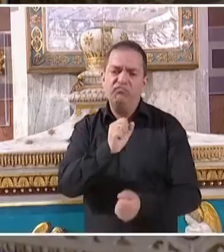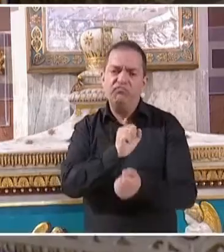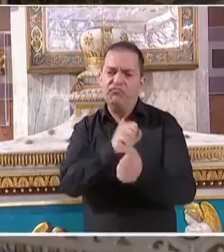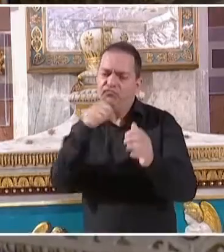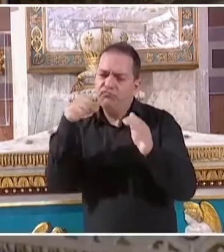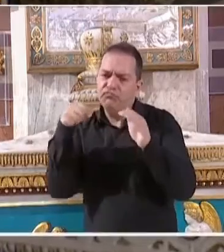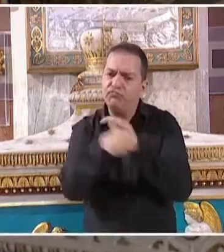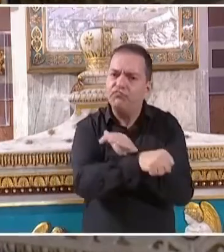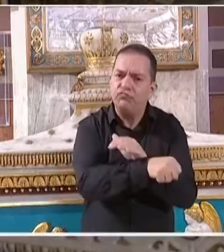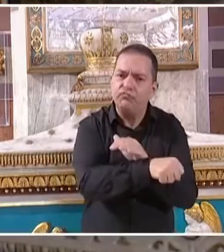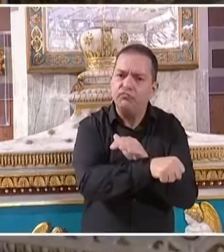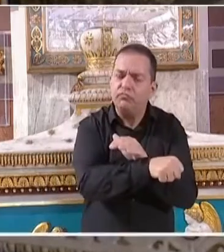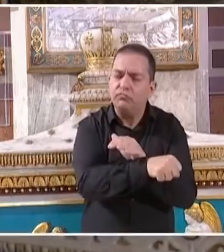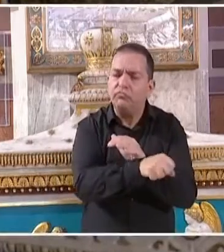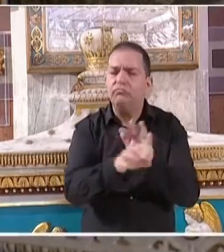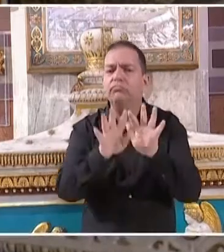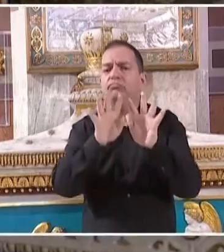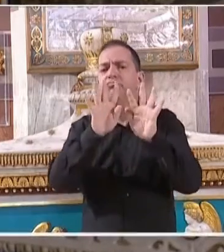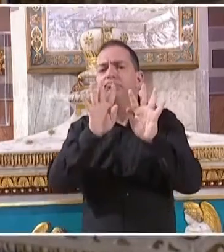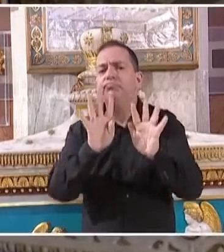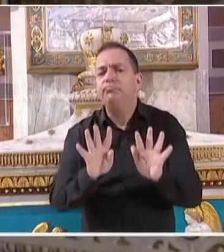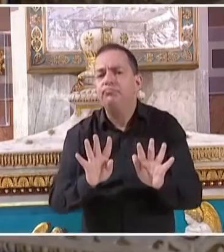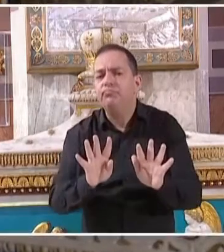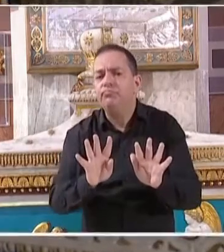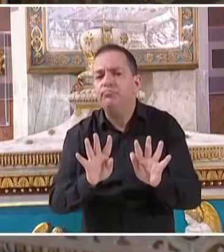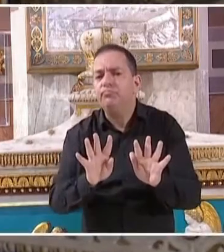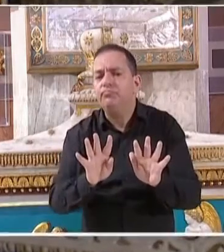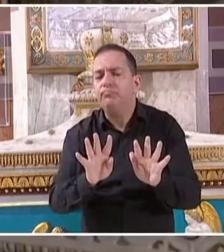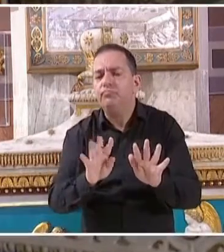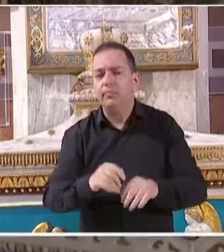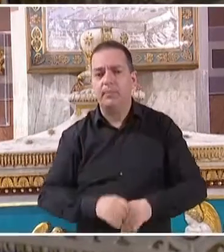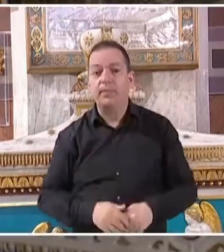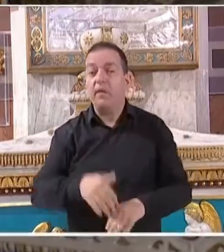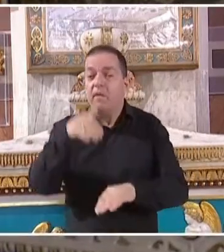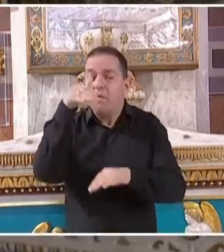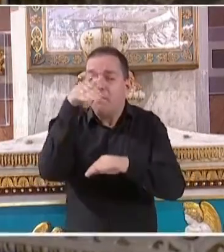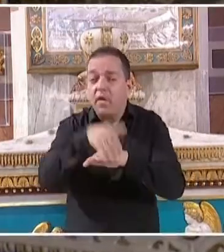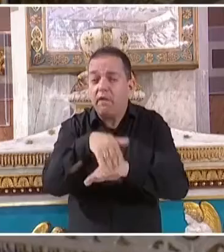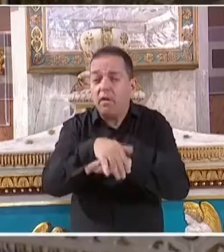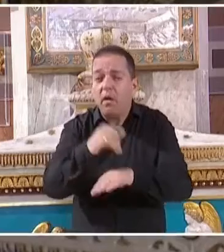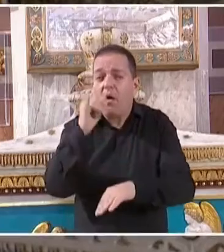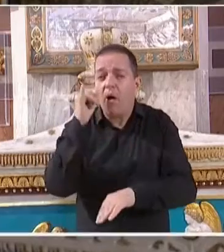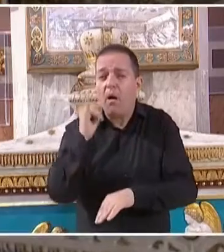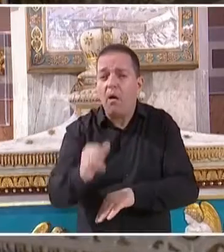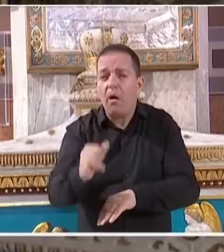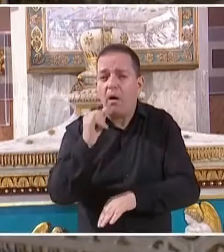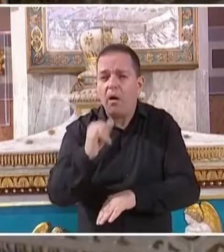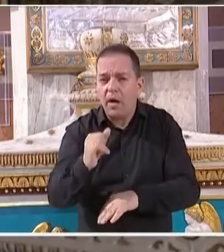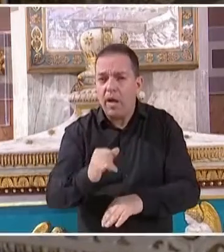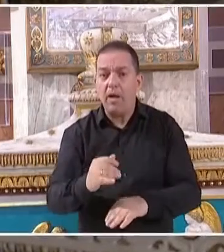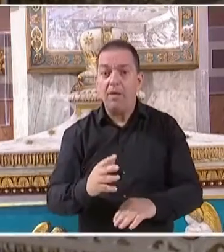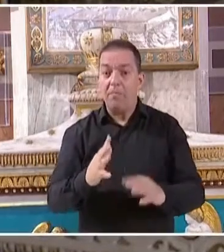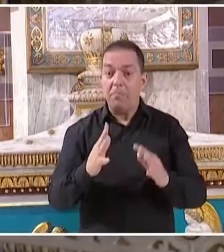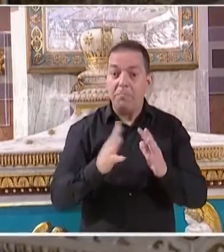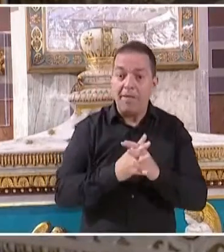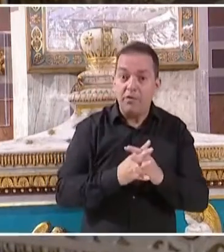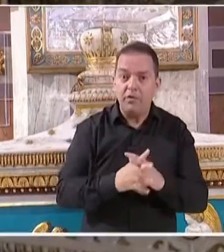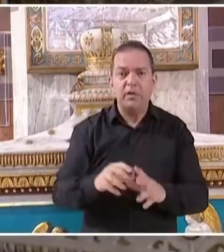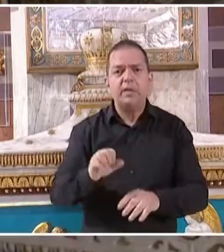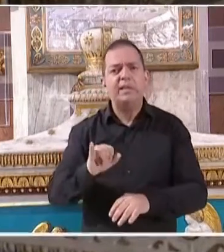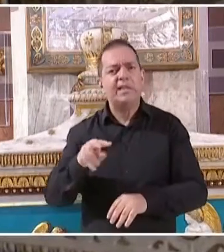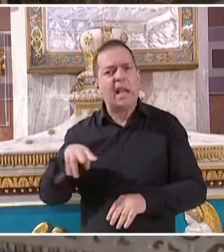Περί τα μεσάνυχτα όμως, ο Παύλος και ο Σίλας, παρά τις